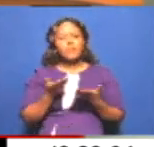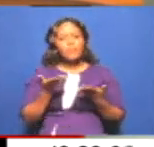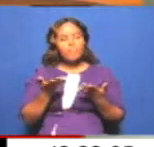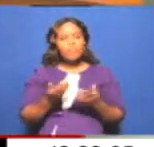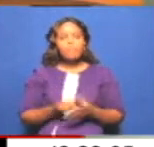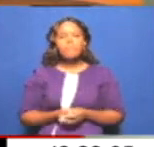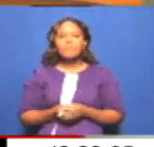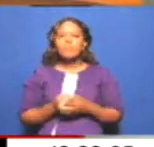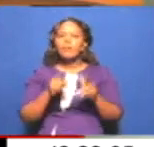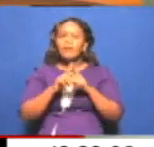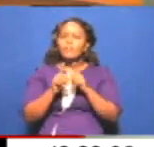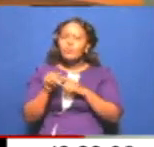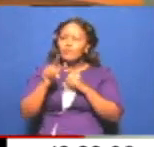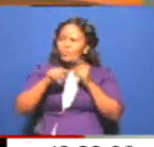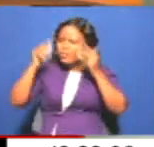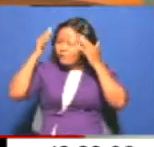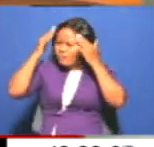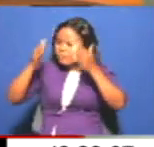Tuangazie